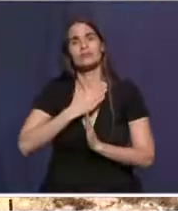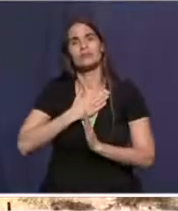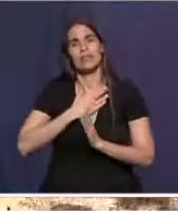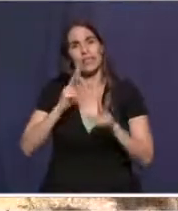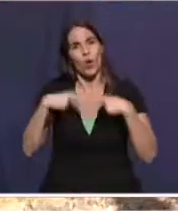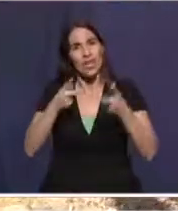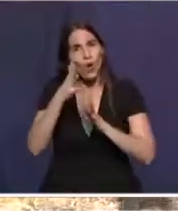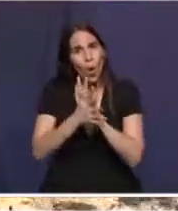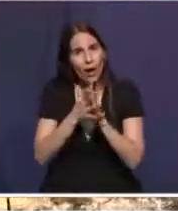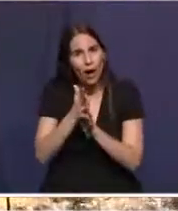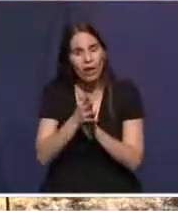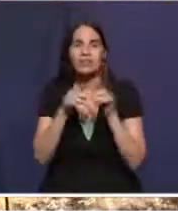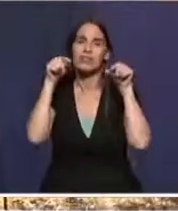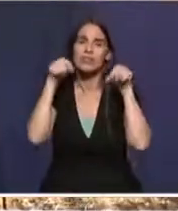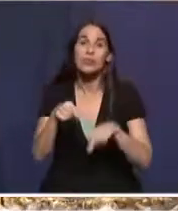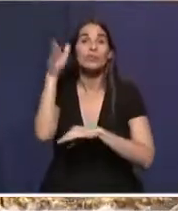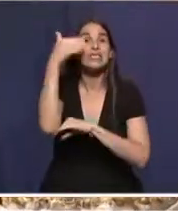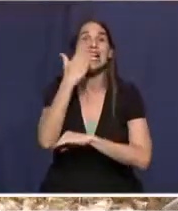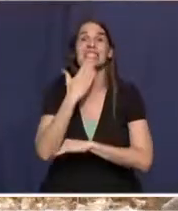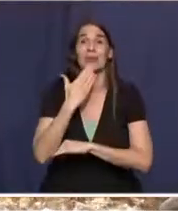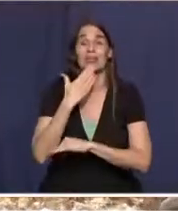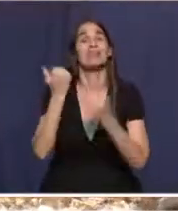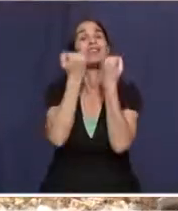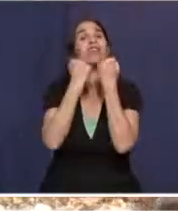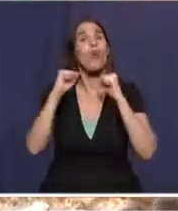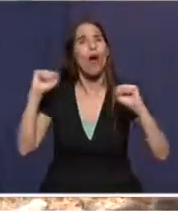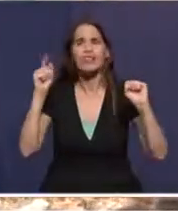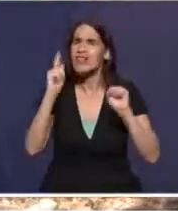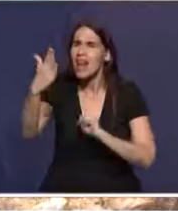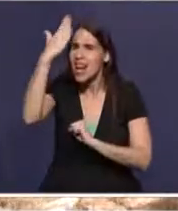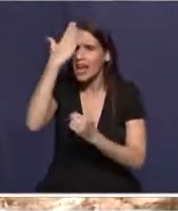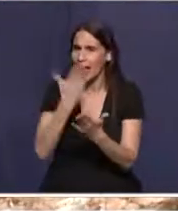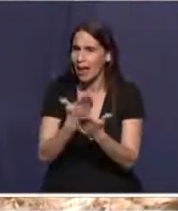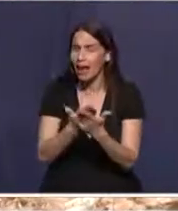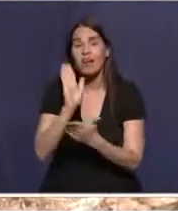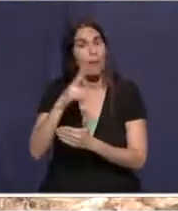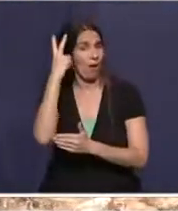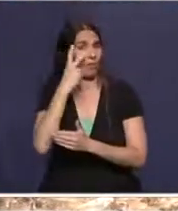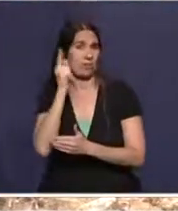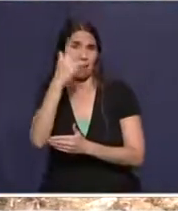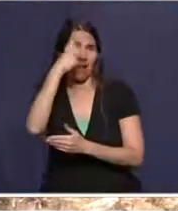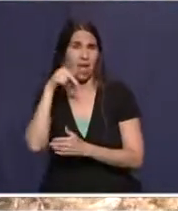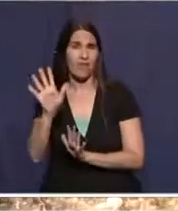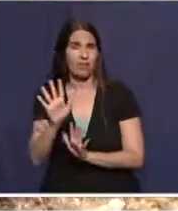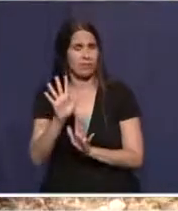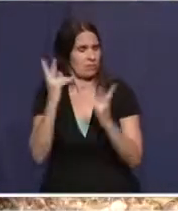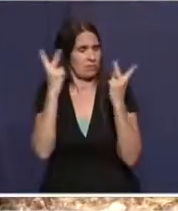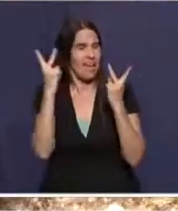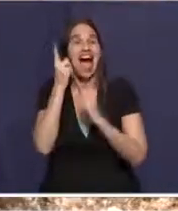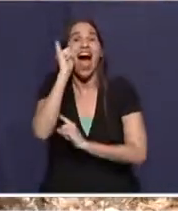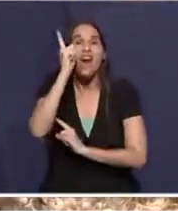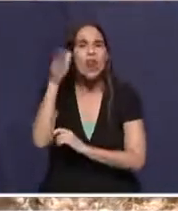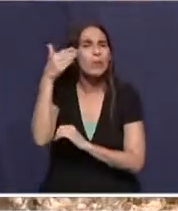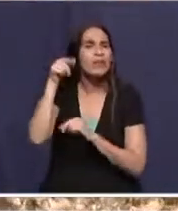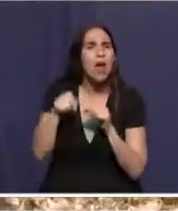אחזור ואומר, זו מדינה יהודית, יהודית ודמוקרטית, צריכים להכיר בזה, גם ערבים, אין ספק, אבל